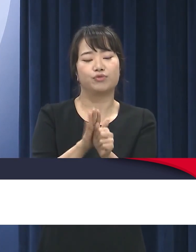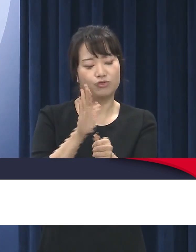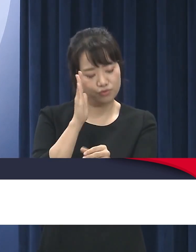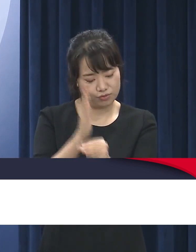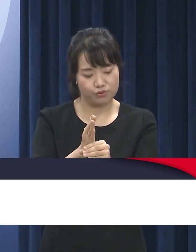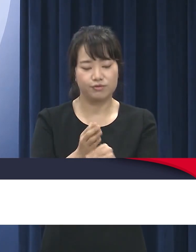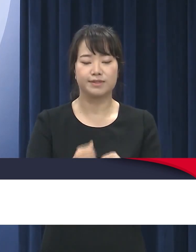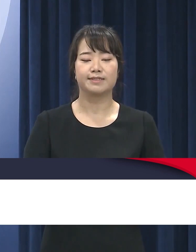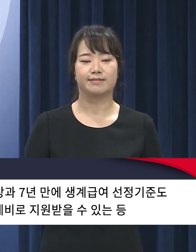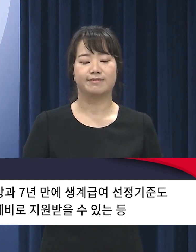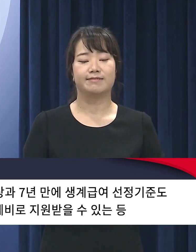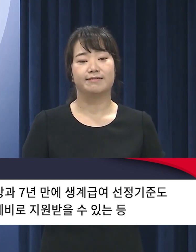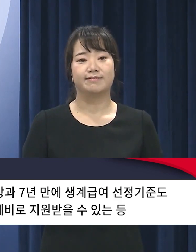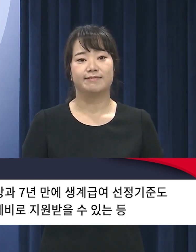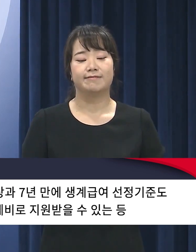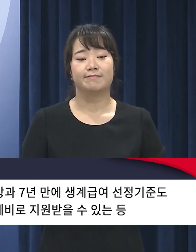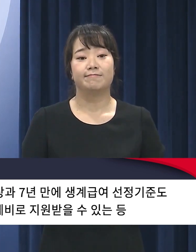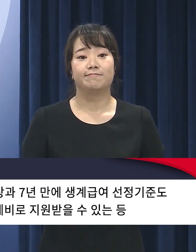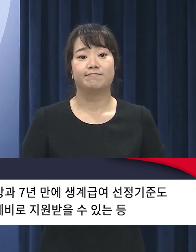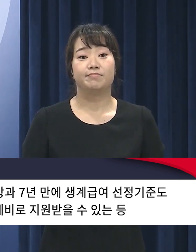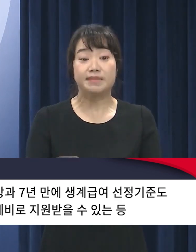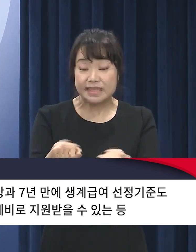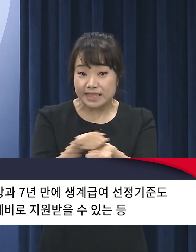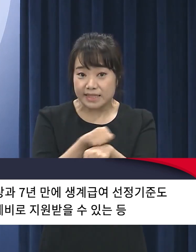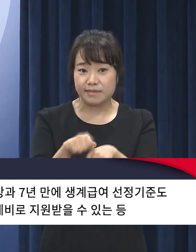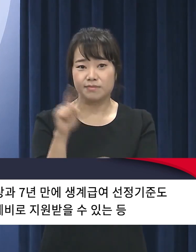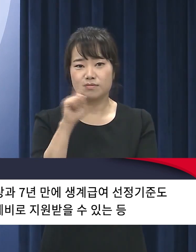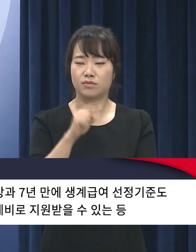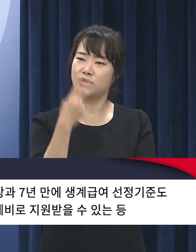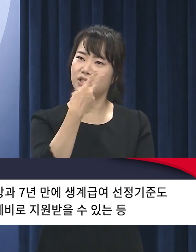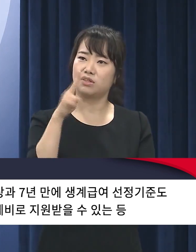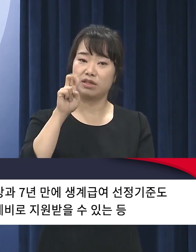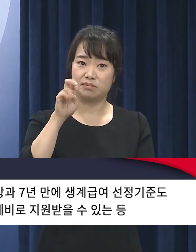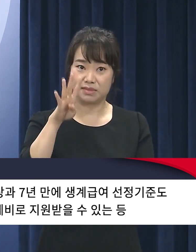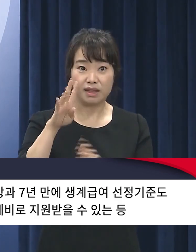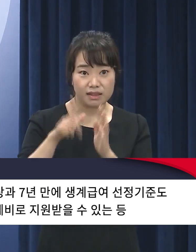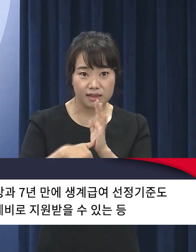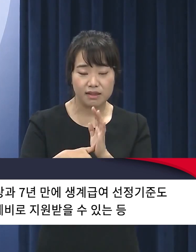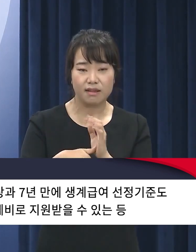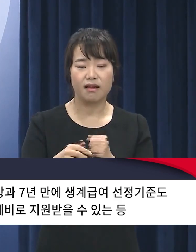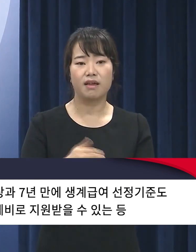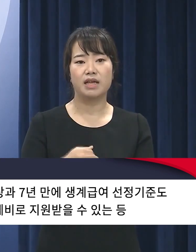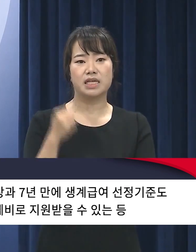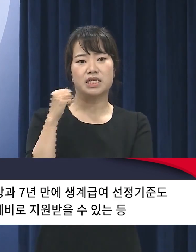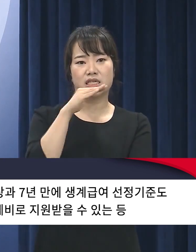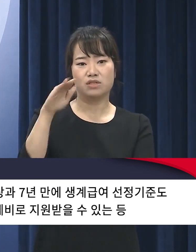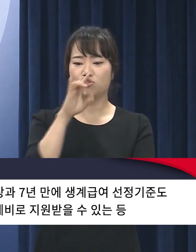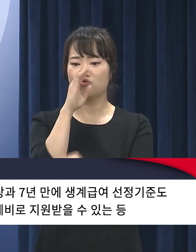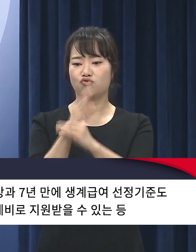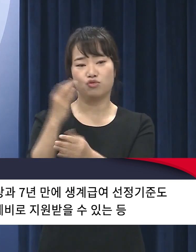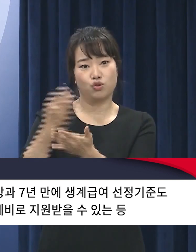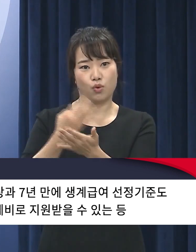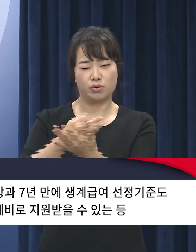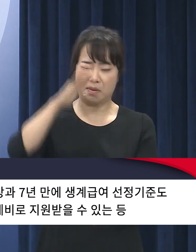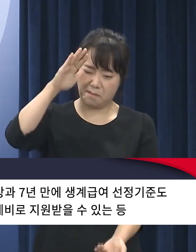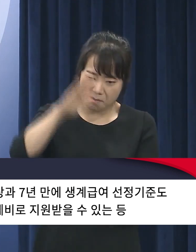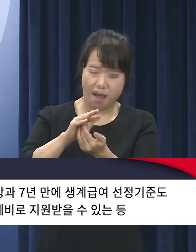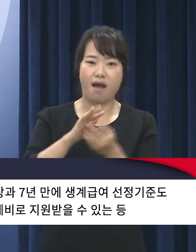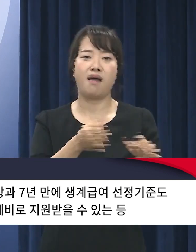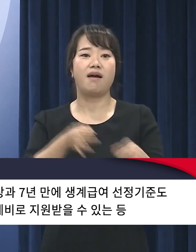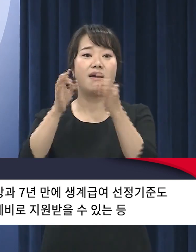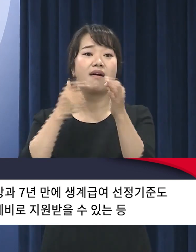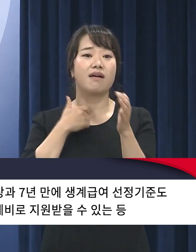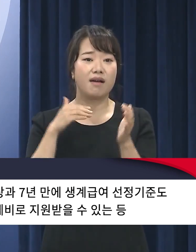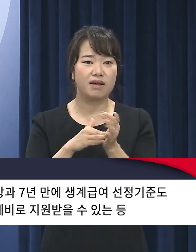혜택을 받게 되었습니다. 특히 2024년에는 기준 중위소득 역대 최고 수준